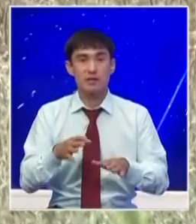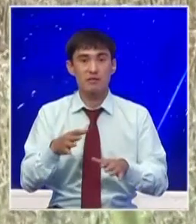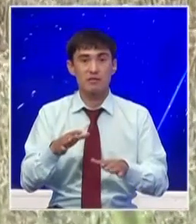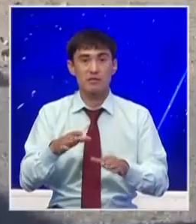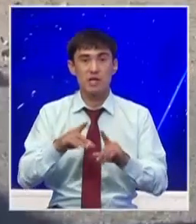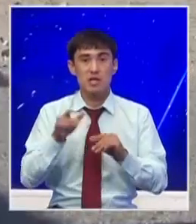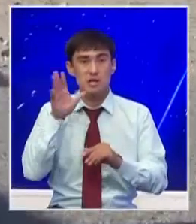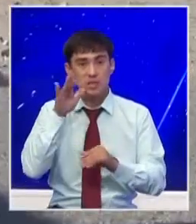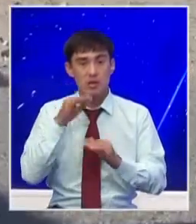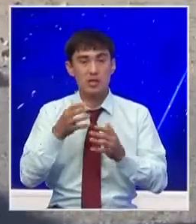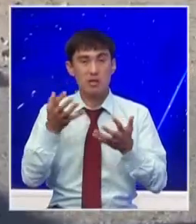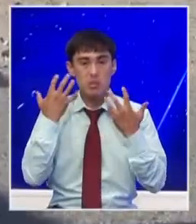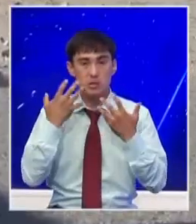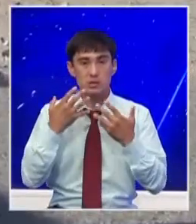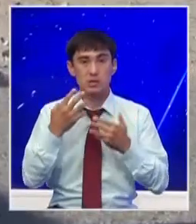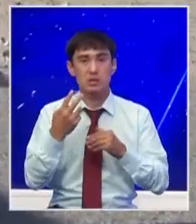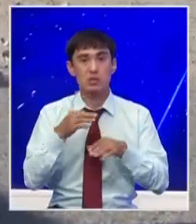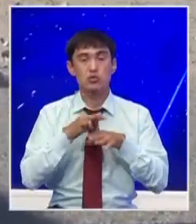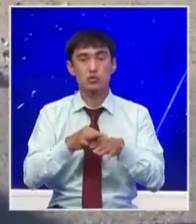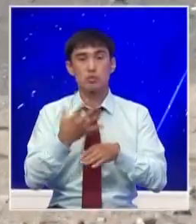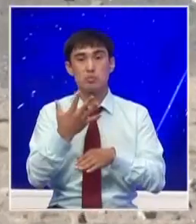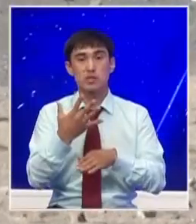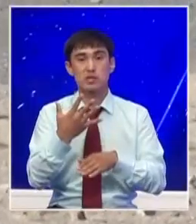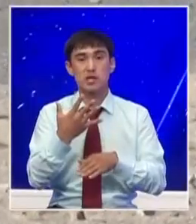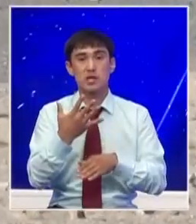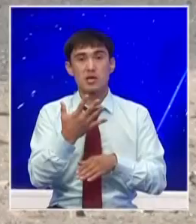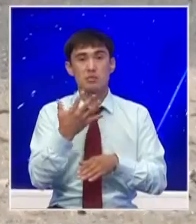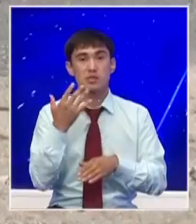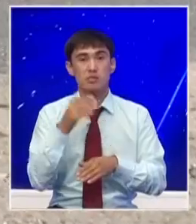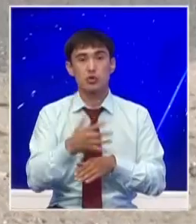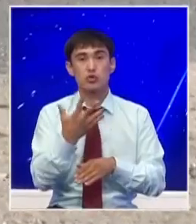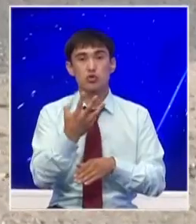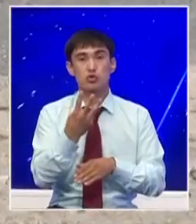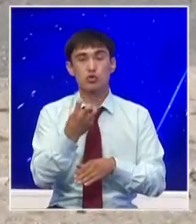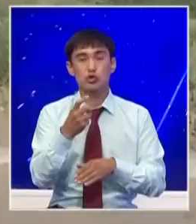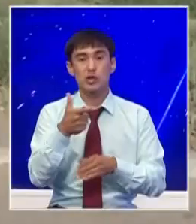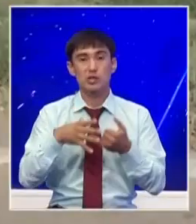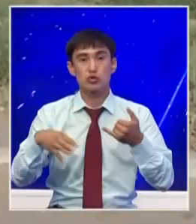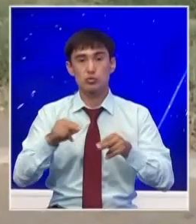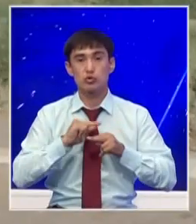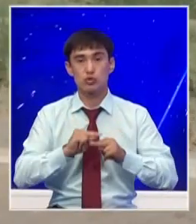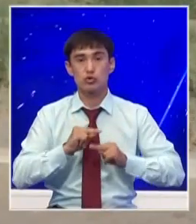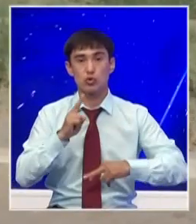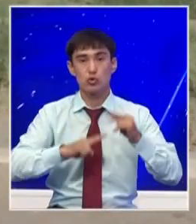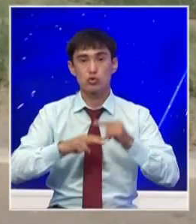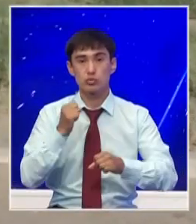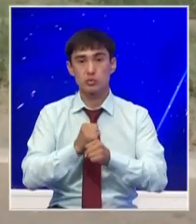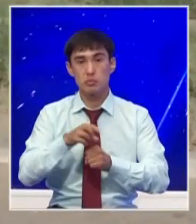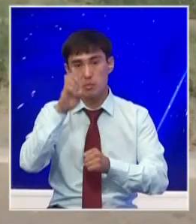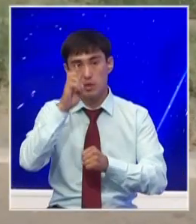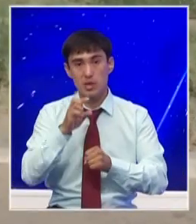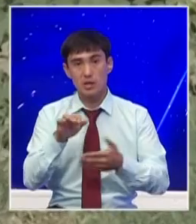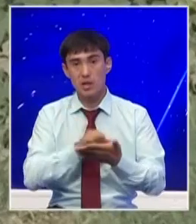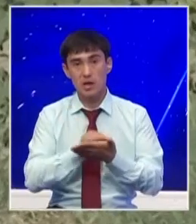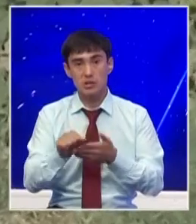ұстау пункттерінің құрылысын жүргізуге 5,3500 гектар жер телімдері бөлінген. Қазір онда құрылыс жұмыстарын бастау үшін мемлекеттік акт